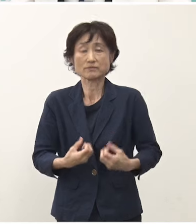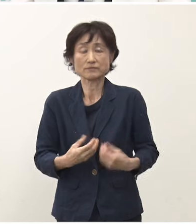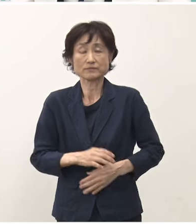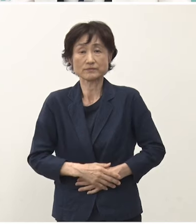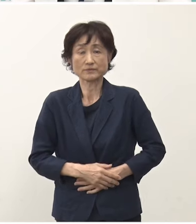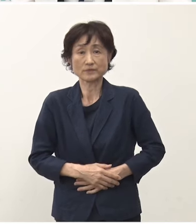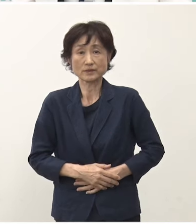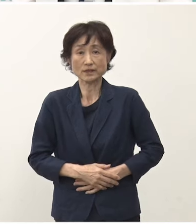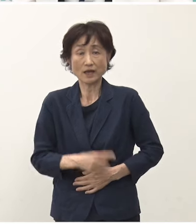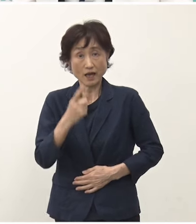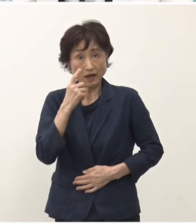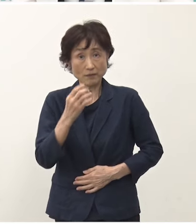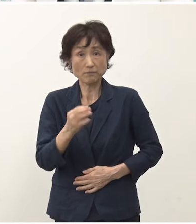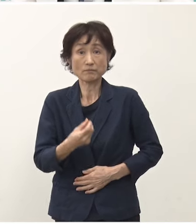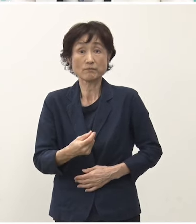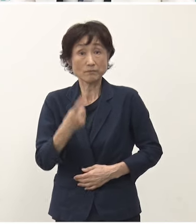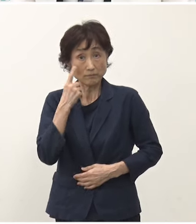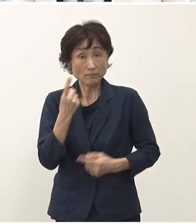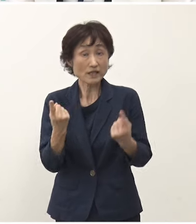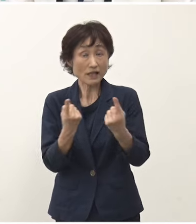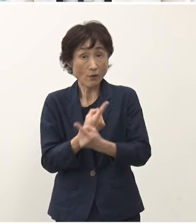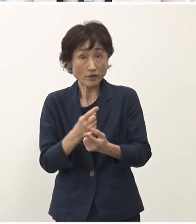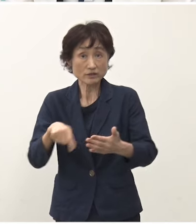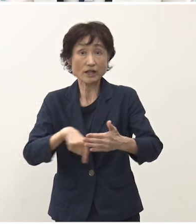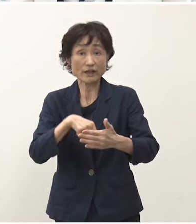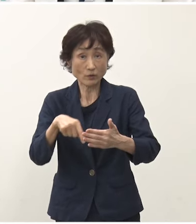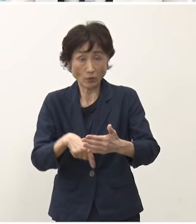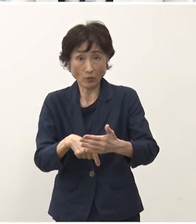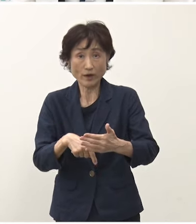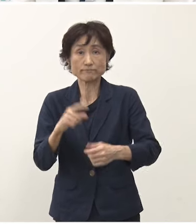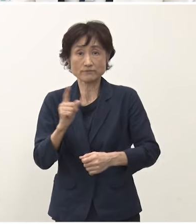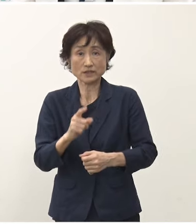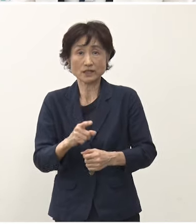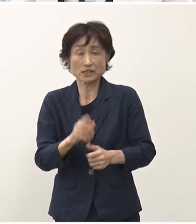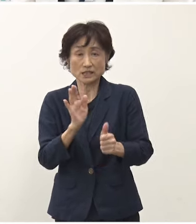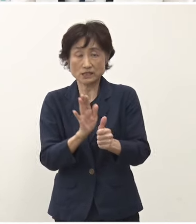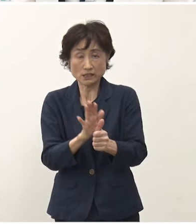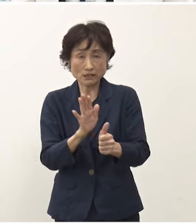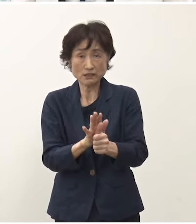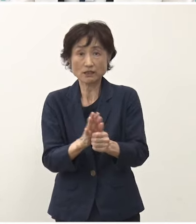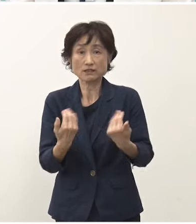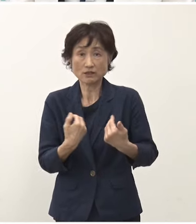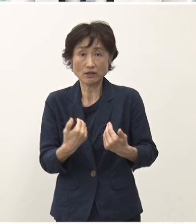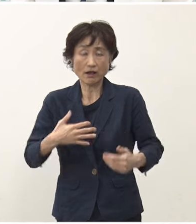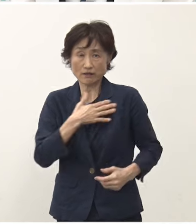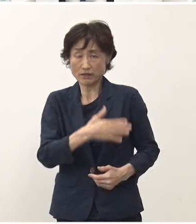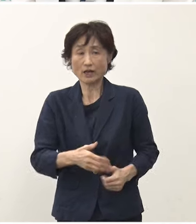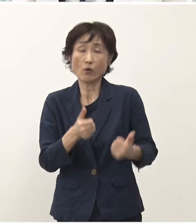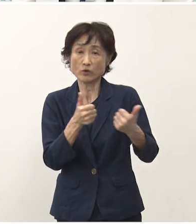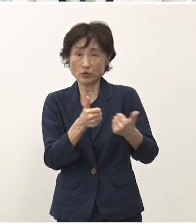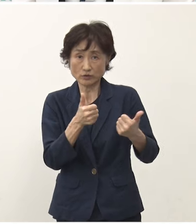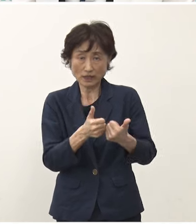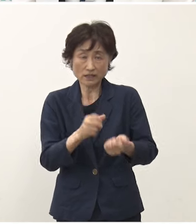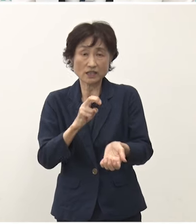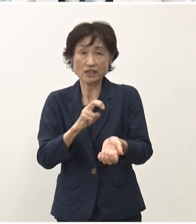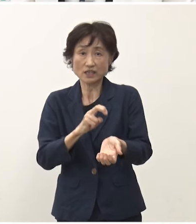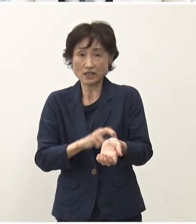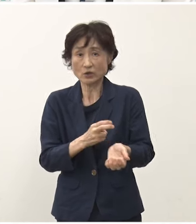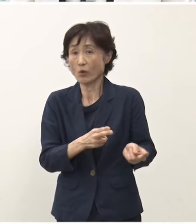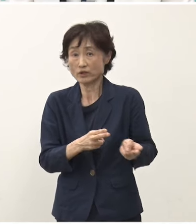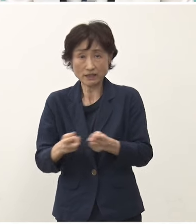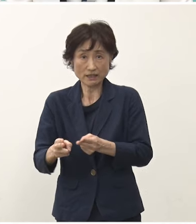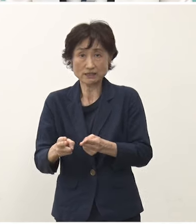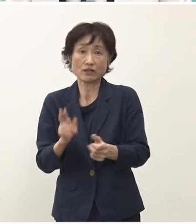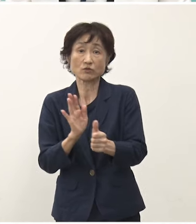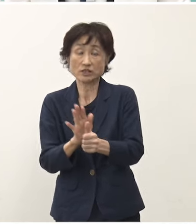概要をご説明いたします必要な支援として健康相談等の実施や医療体制の支援